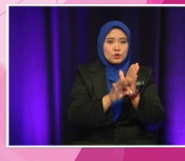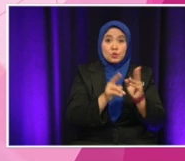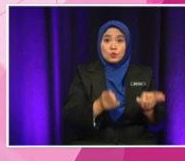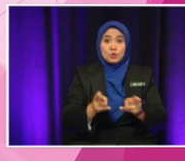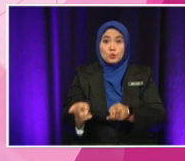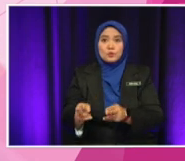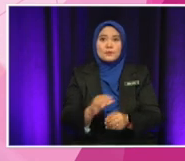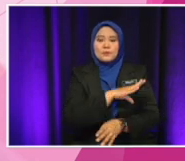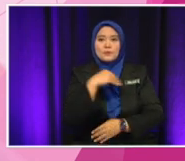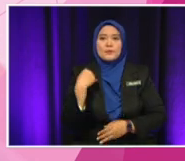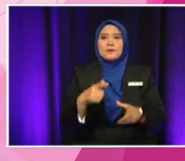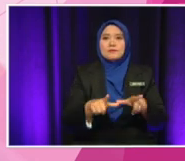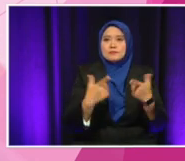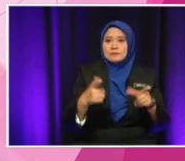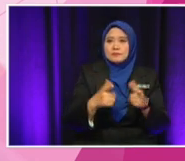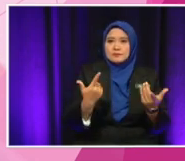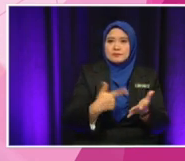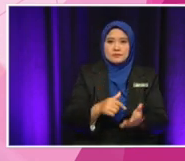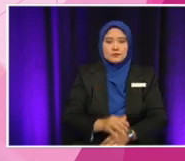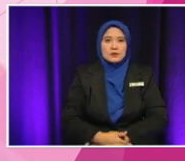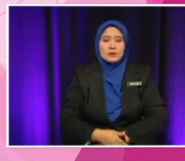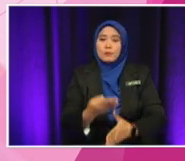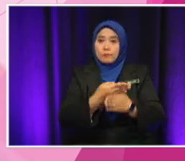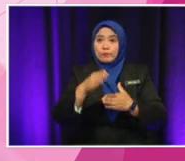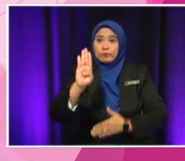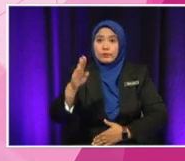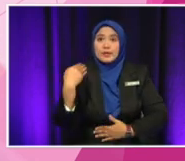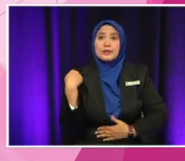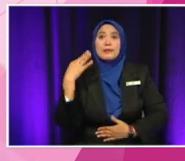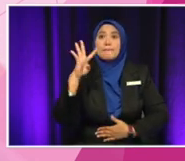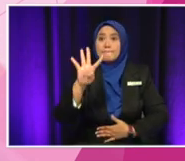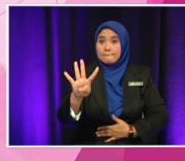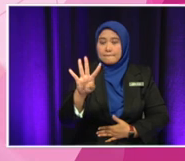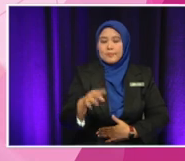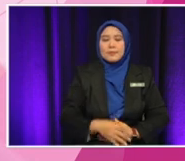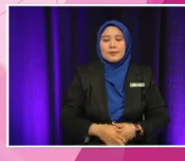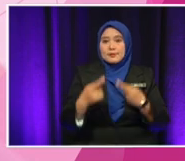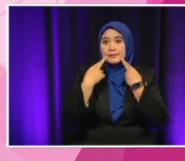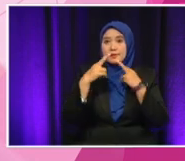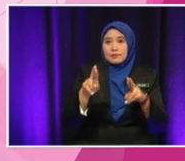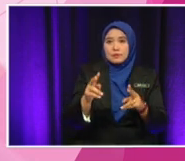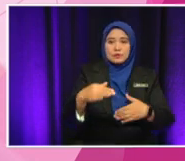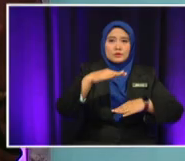bahagia di pula bilangan Soalnya ada 4 jenis respon terhadap